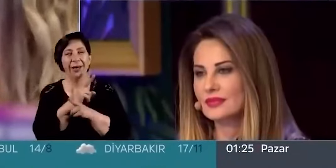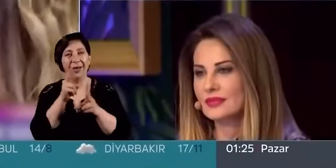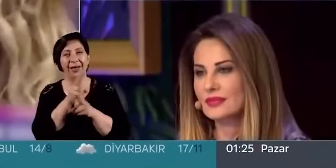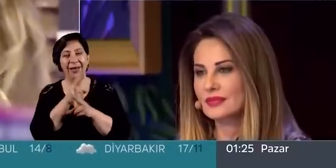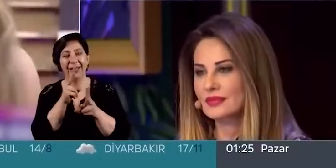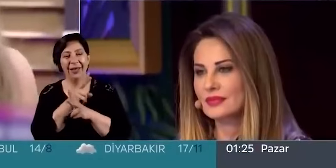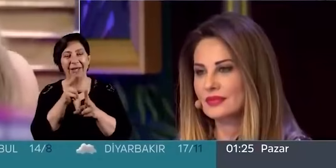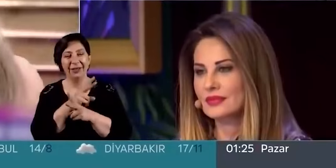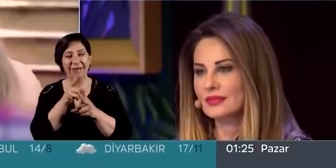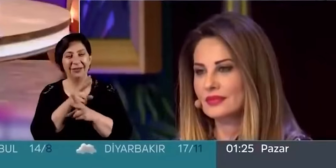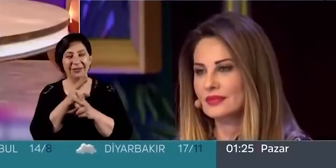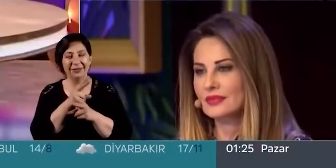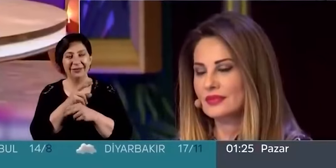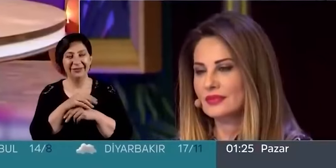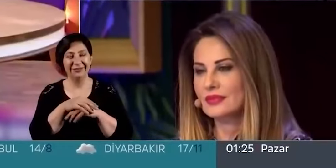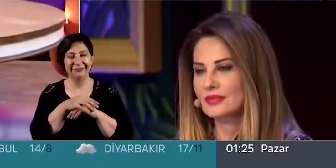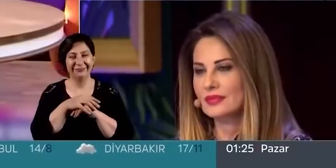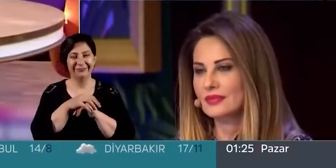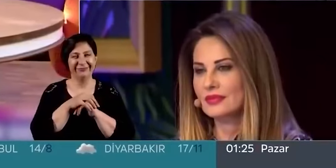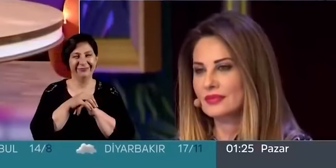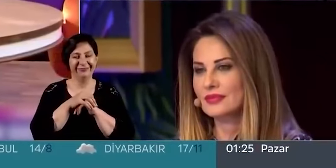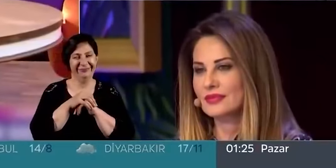İnanılmaz bir. Evet.